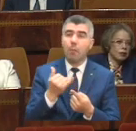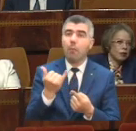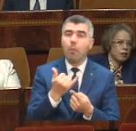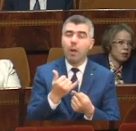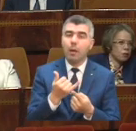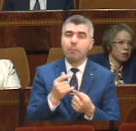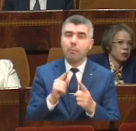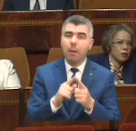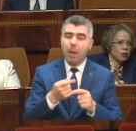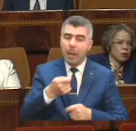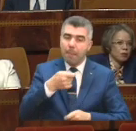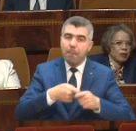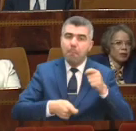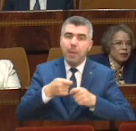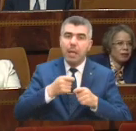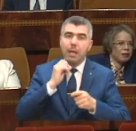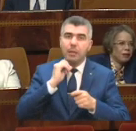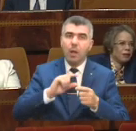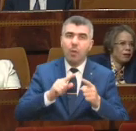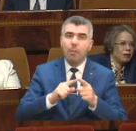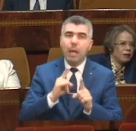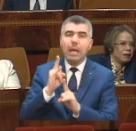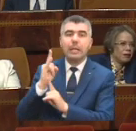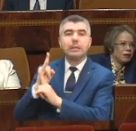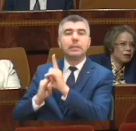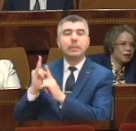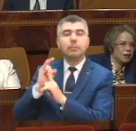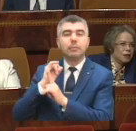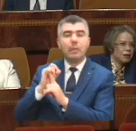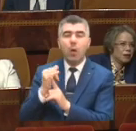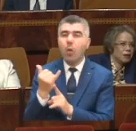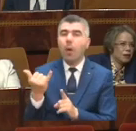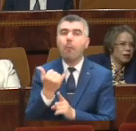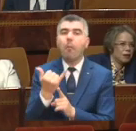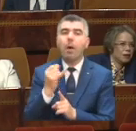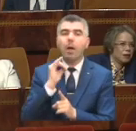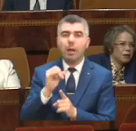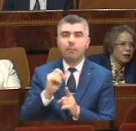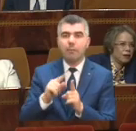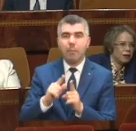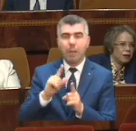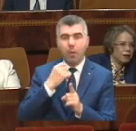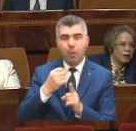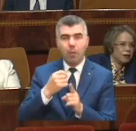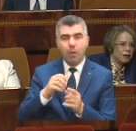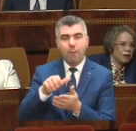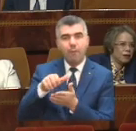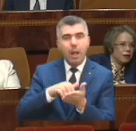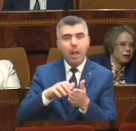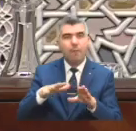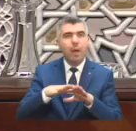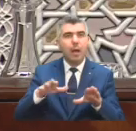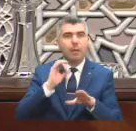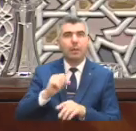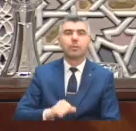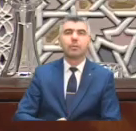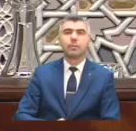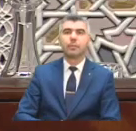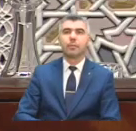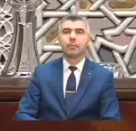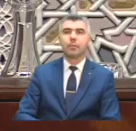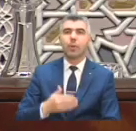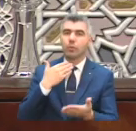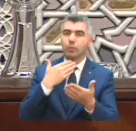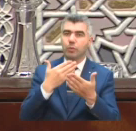الآبار القديمة المتواجدة باش نوفروا الماء لكي لا تضيع هذه الحقول وهذه المزارع. شكرا سيد